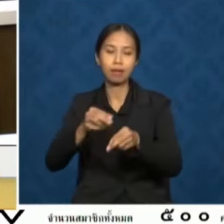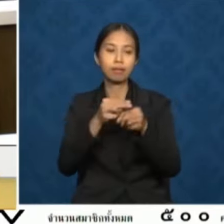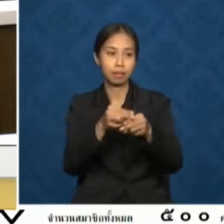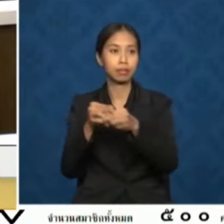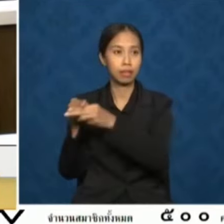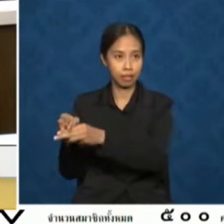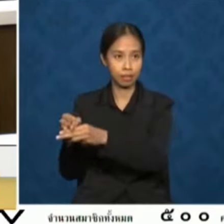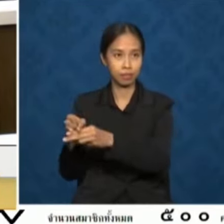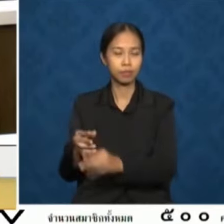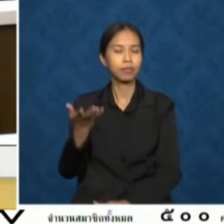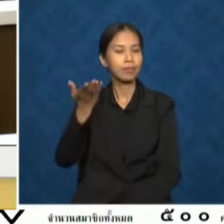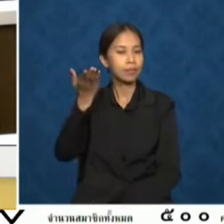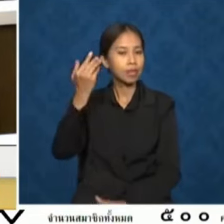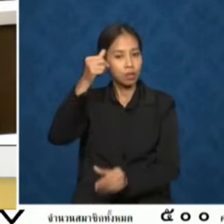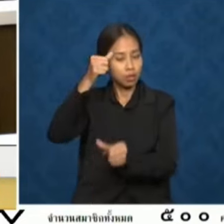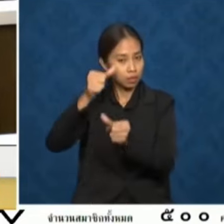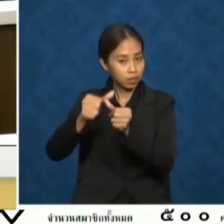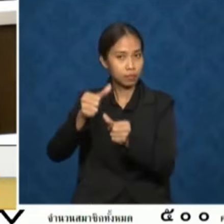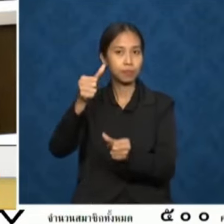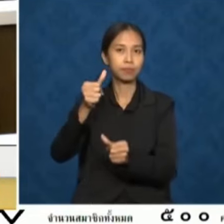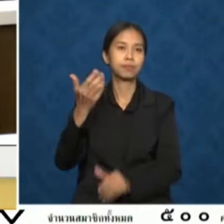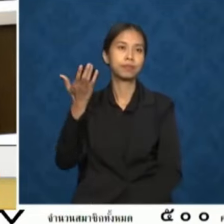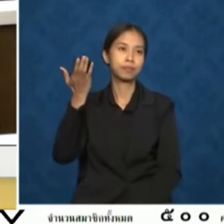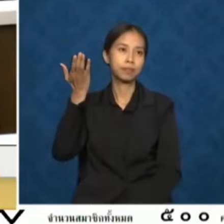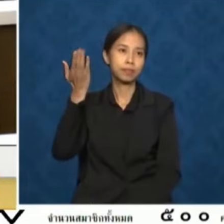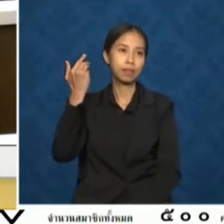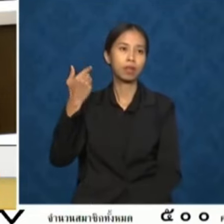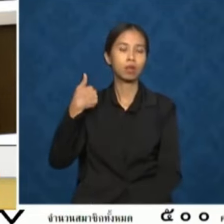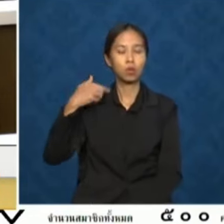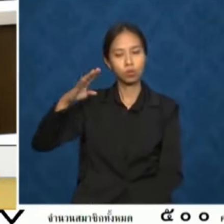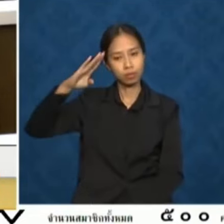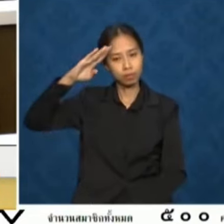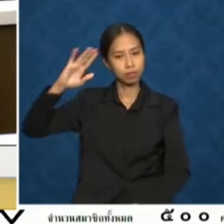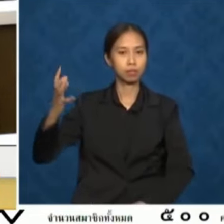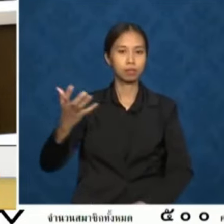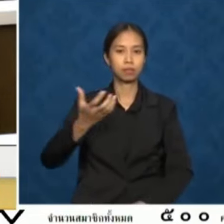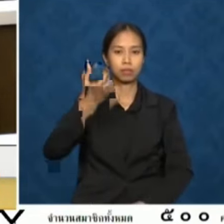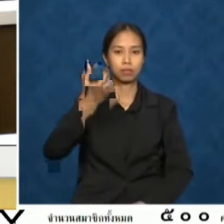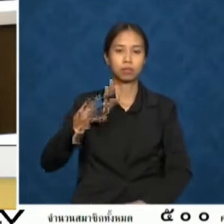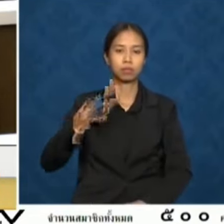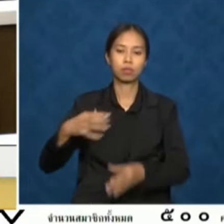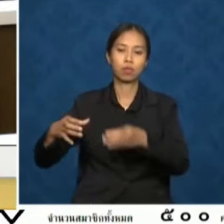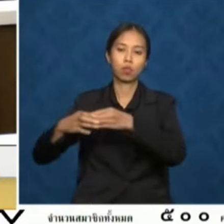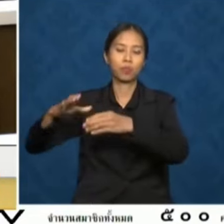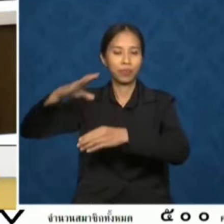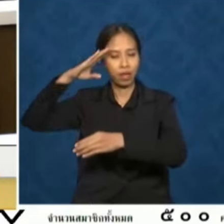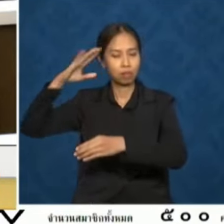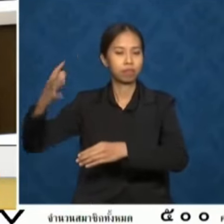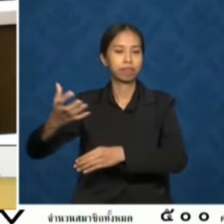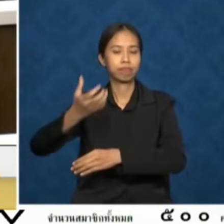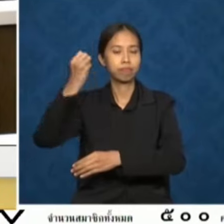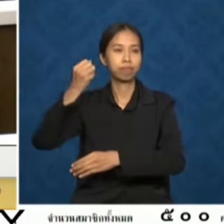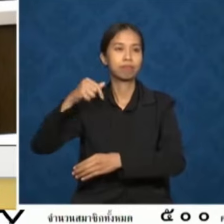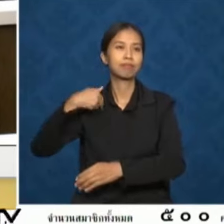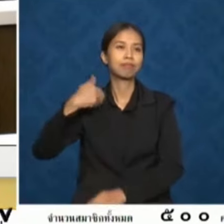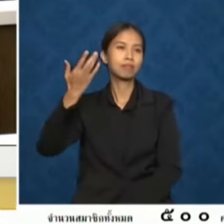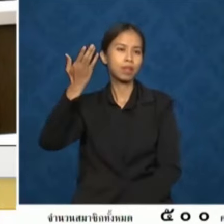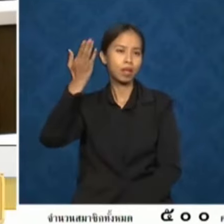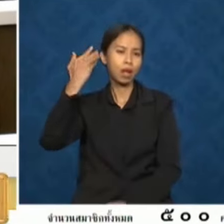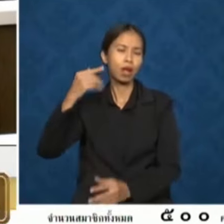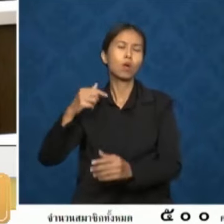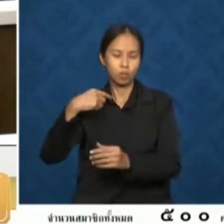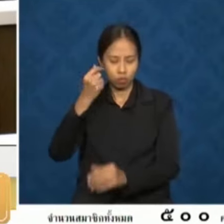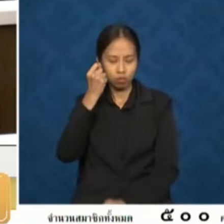ถ้าท่านประธานจำได้หลังจากมีการปฏิวัติคณะปฏิวัติเนี่ยผมก็ใจได้ครับวันนั้นมันเป็นรัฐาธิปั